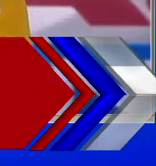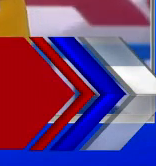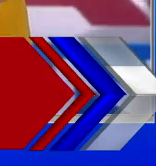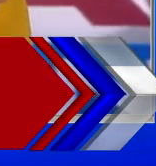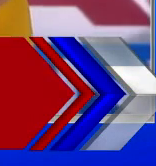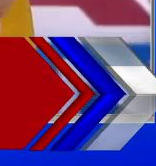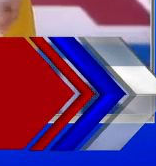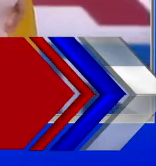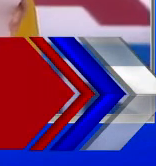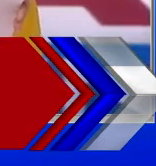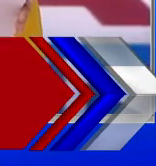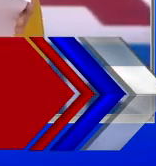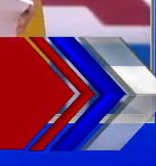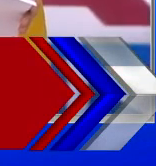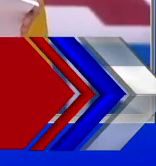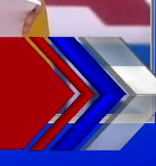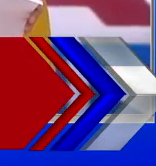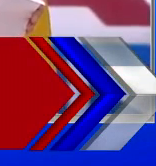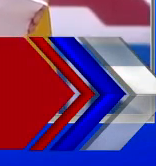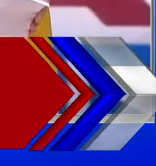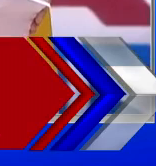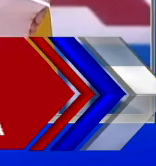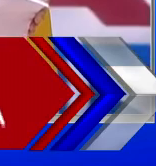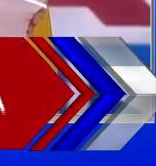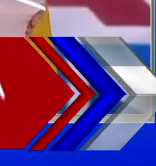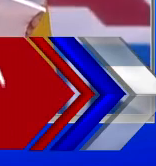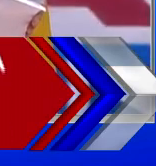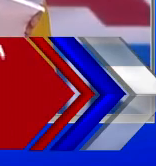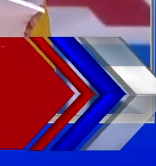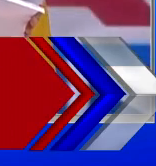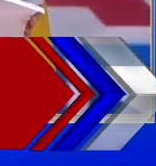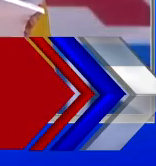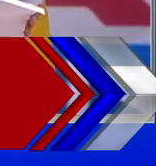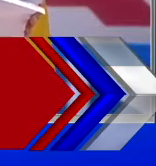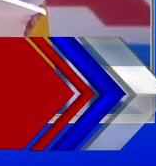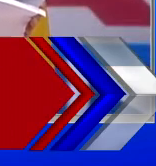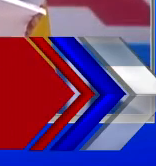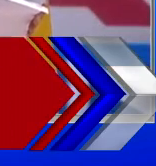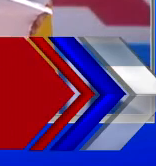walang kinikilingan, walang pinoprotektahan. Walang kasinungalingan, serbisyong totoo